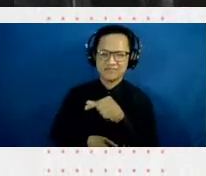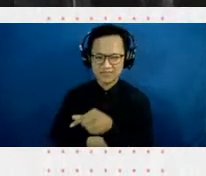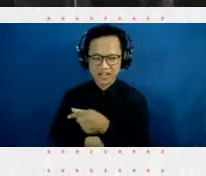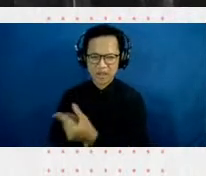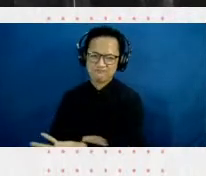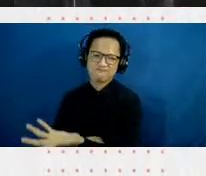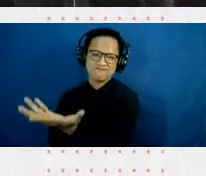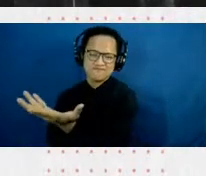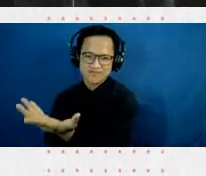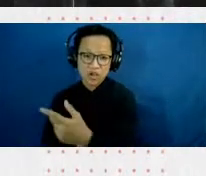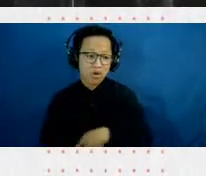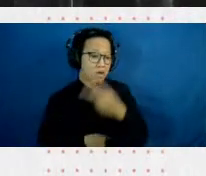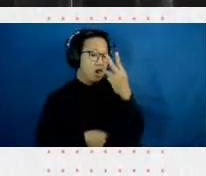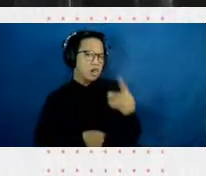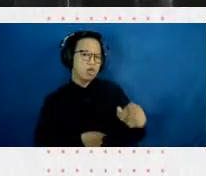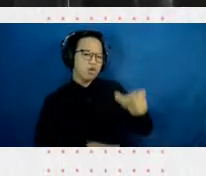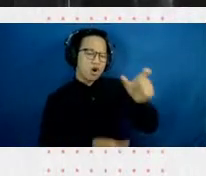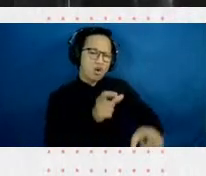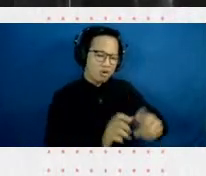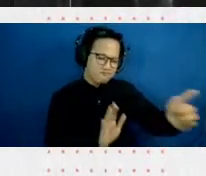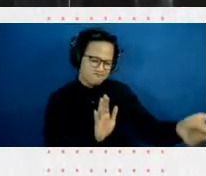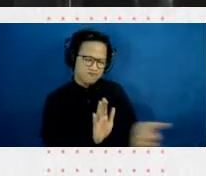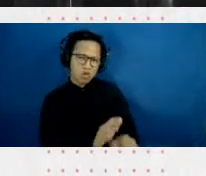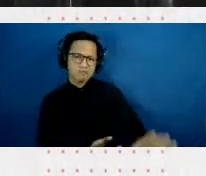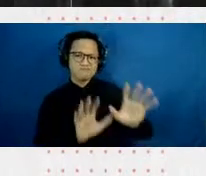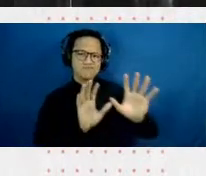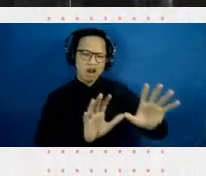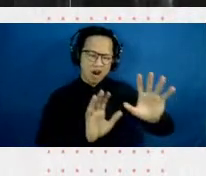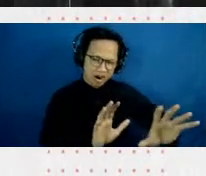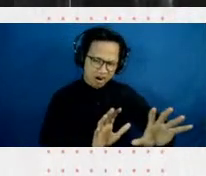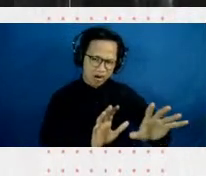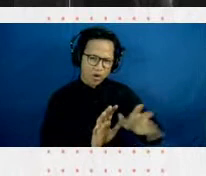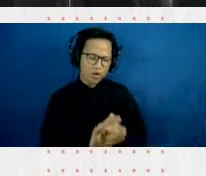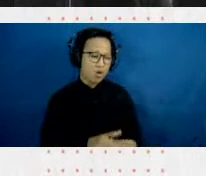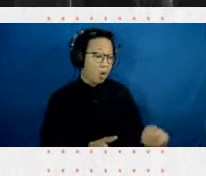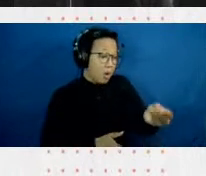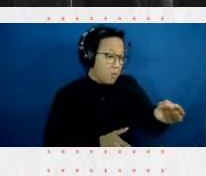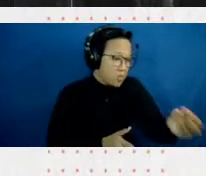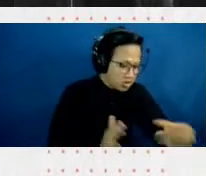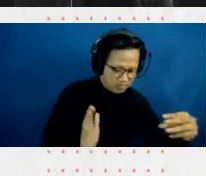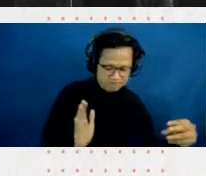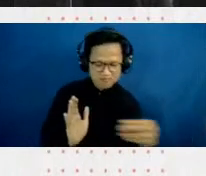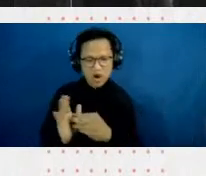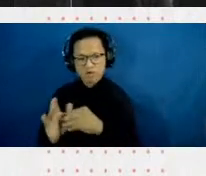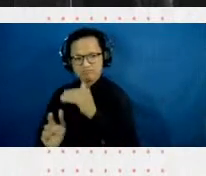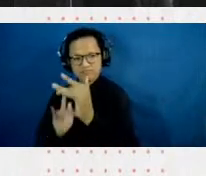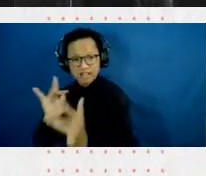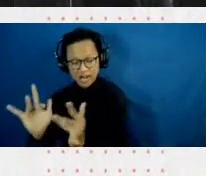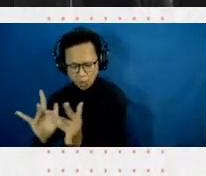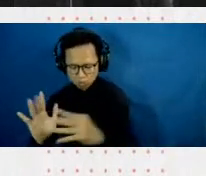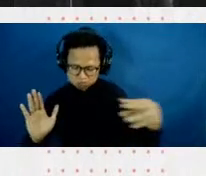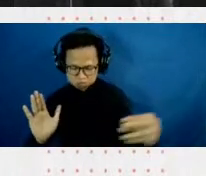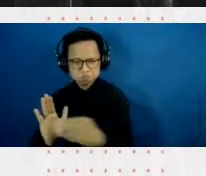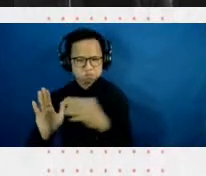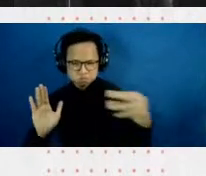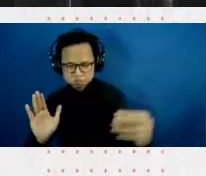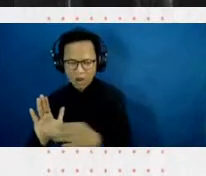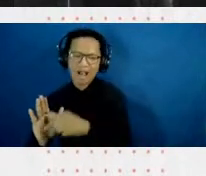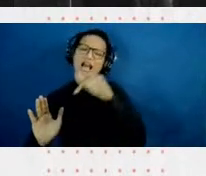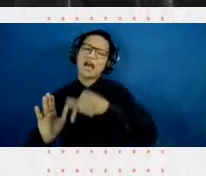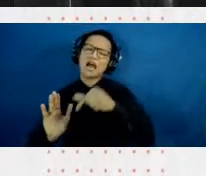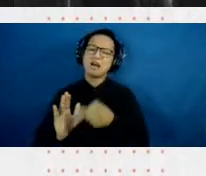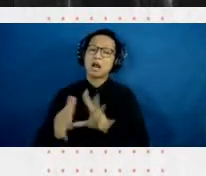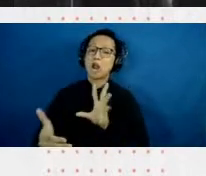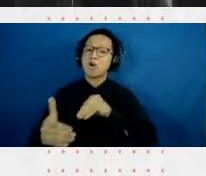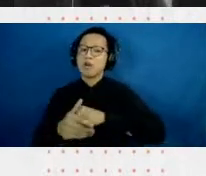dilihat followernya, dilihat lagi oleh followernya lagi, ya, di repost. Itu kan termasuk media marketing yang sangat murah lah, bisa dibilang cepat